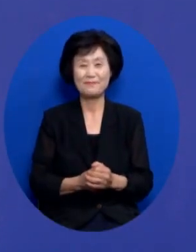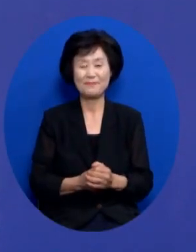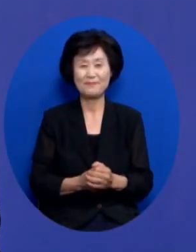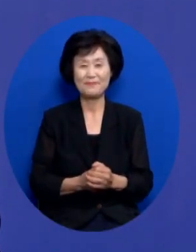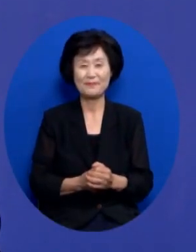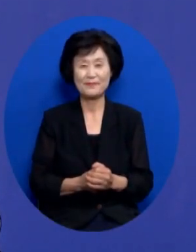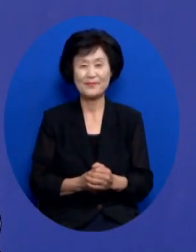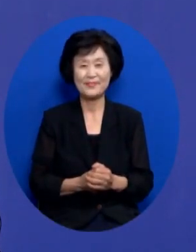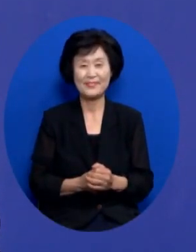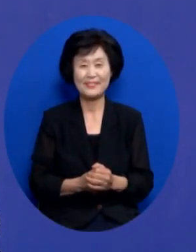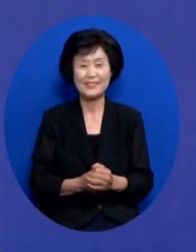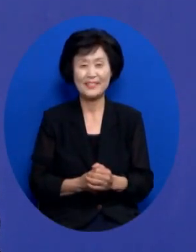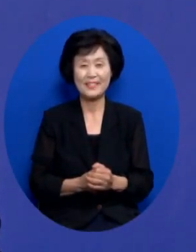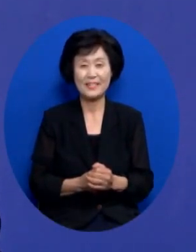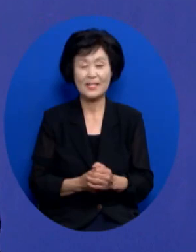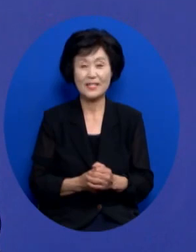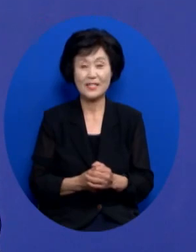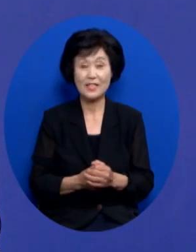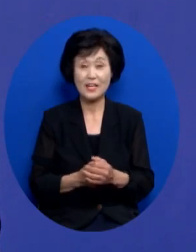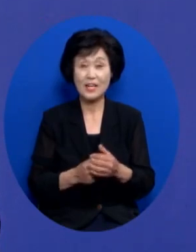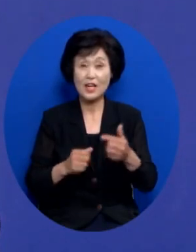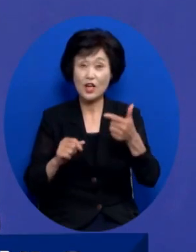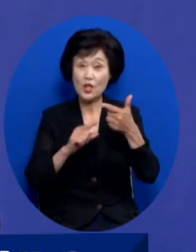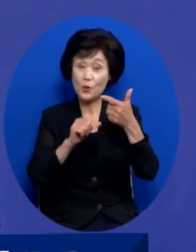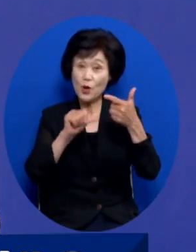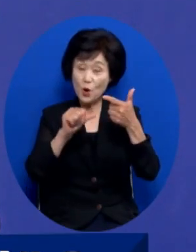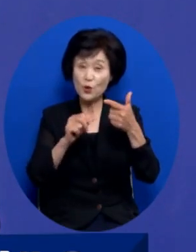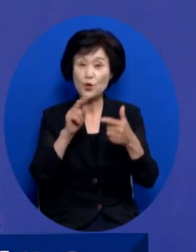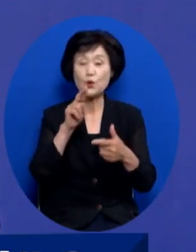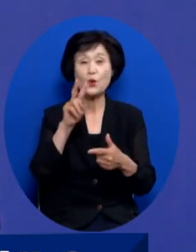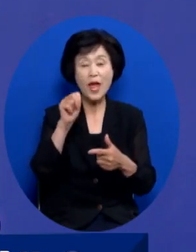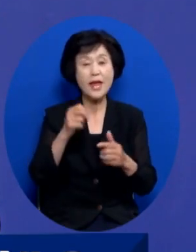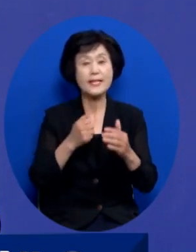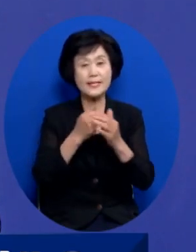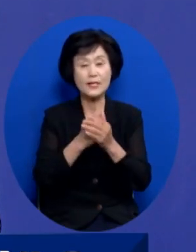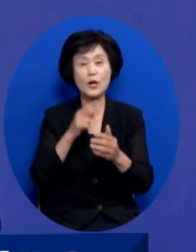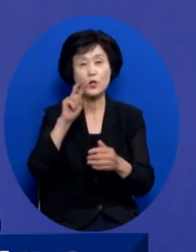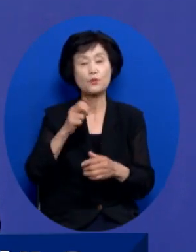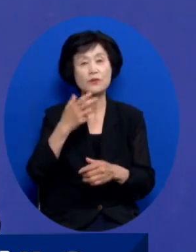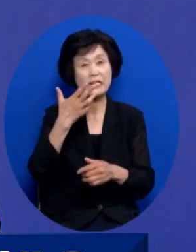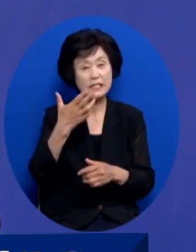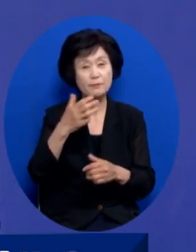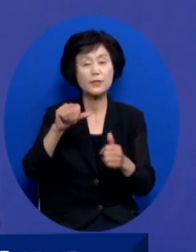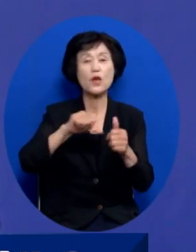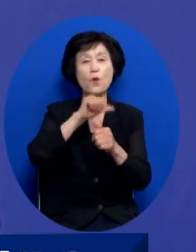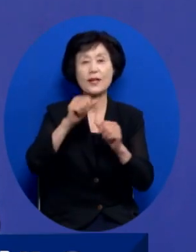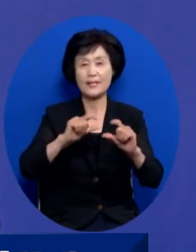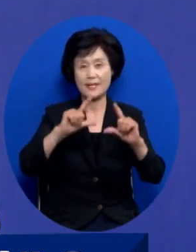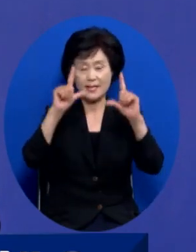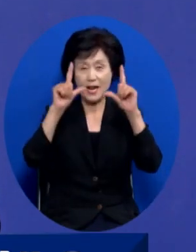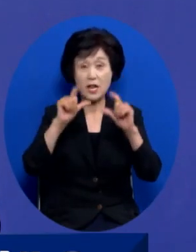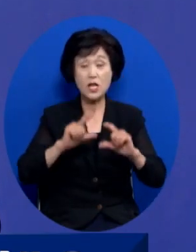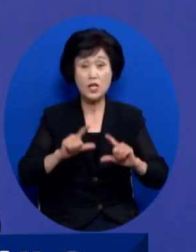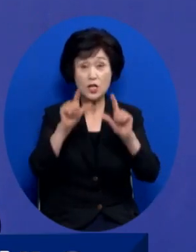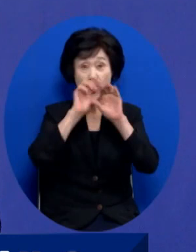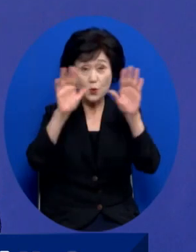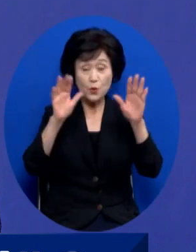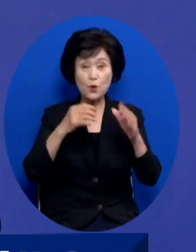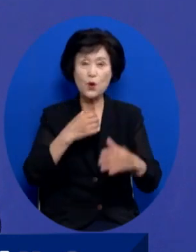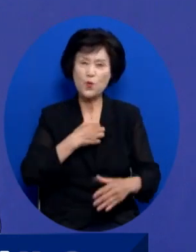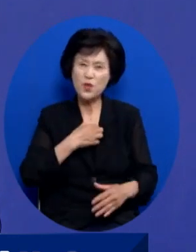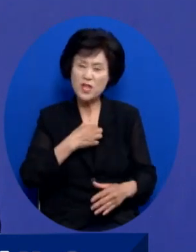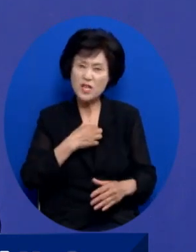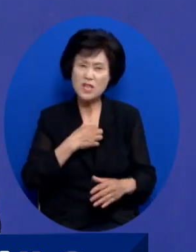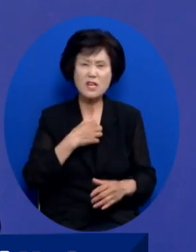다음 소식입니다. 6월 5일은 유엔이 정한 28번째 환경의 날입니다. 기후위기 극복은 국가만이